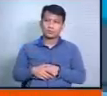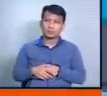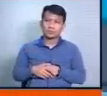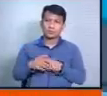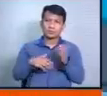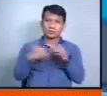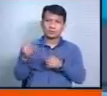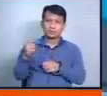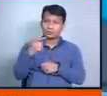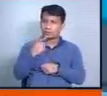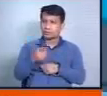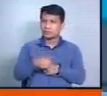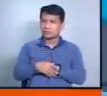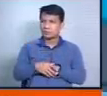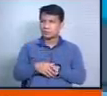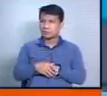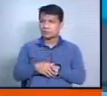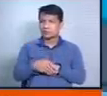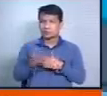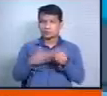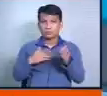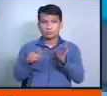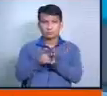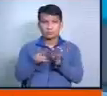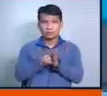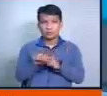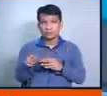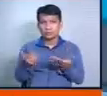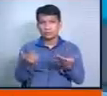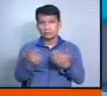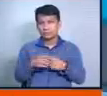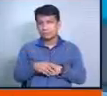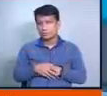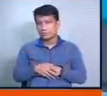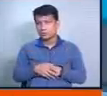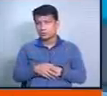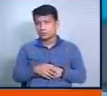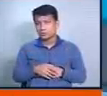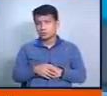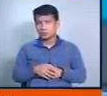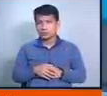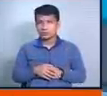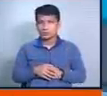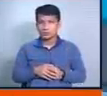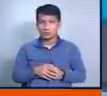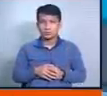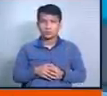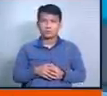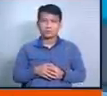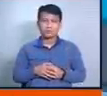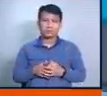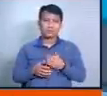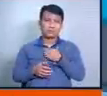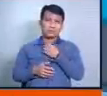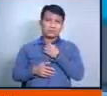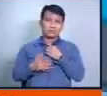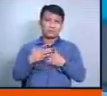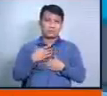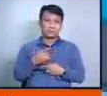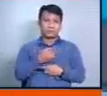po ako eh. Alam nyo sir, nabawal yon. Actually sir, yung mga ano na yan, sila naman po sir yung may gusto